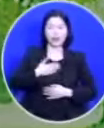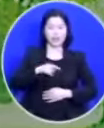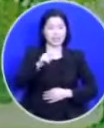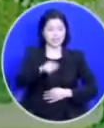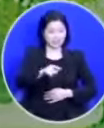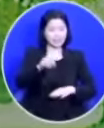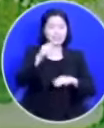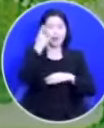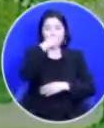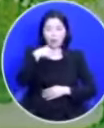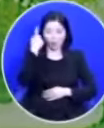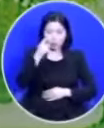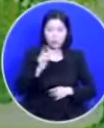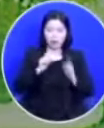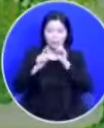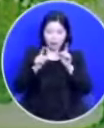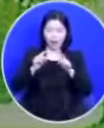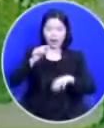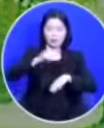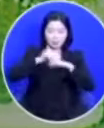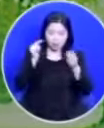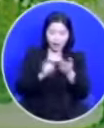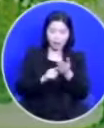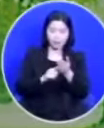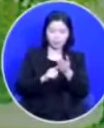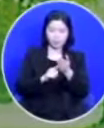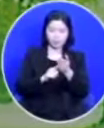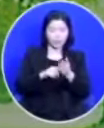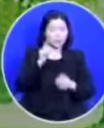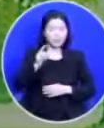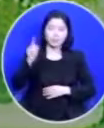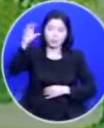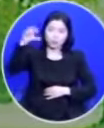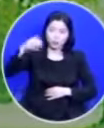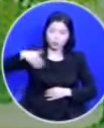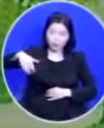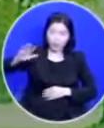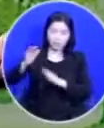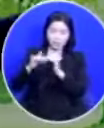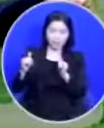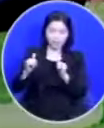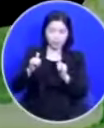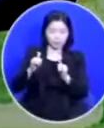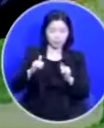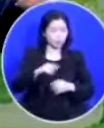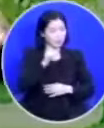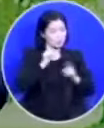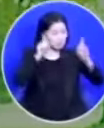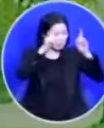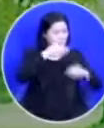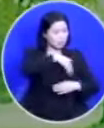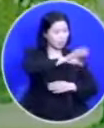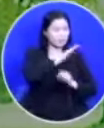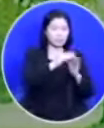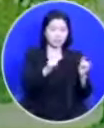사는걸 보면 천국 가는 사람 지옥가는 사람이 딱 갈립니다 여러분 요렇게 큰 길만 내려가도 서울가는